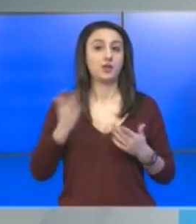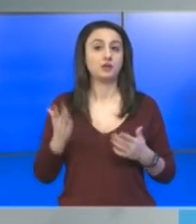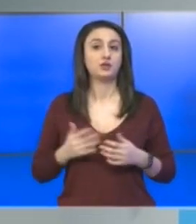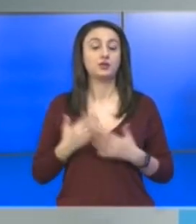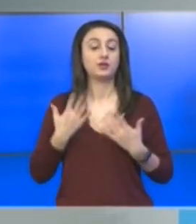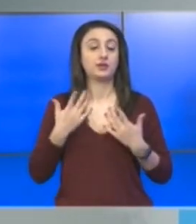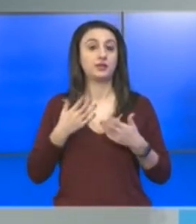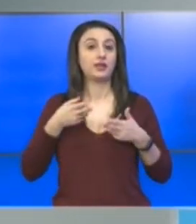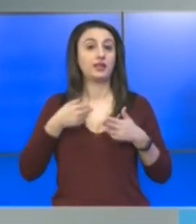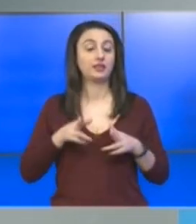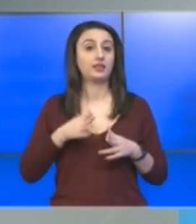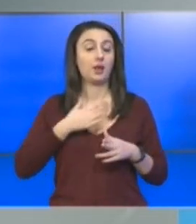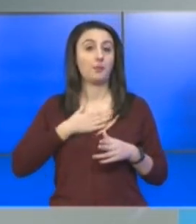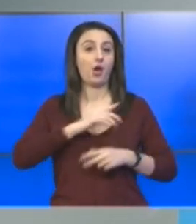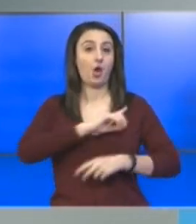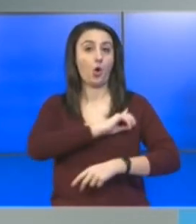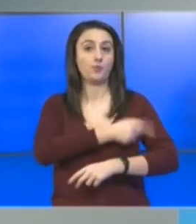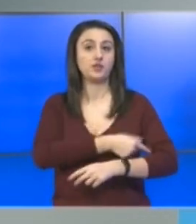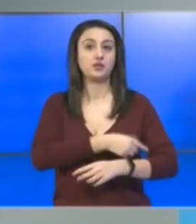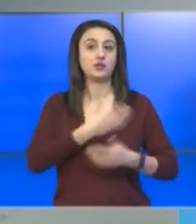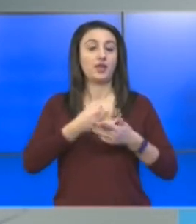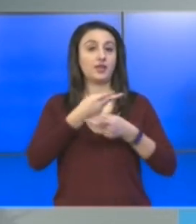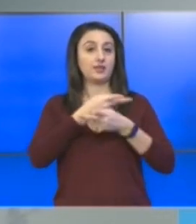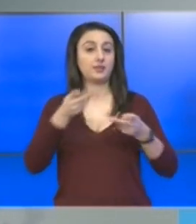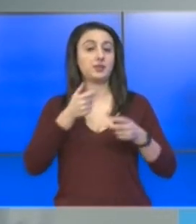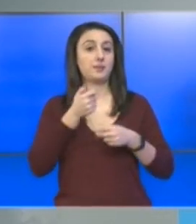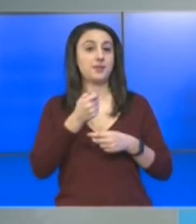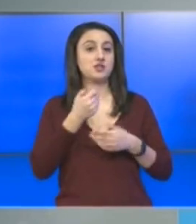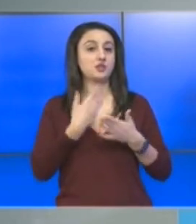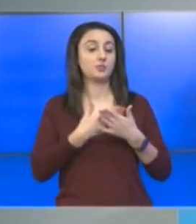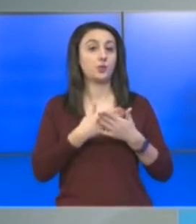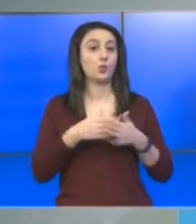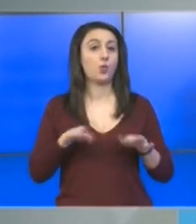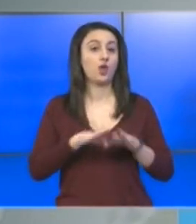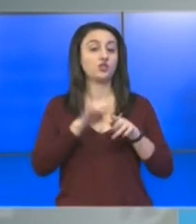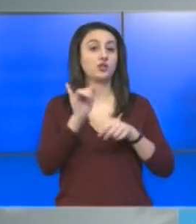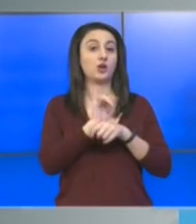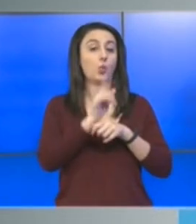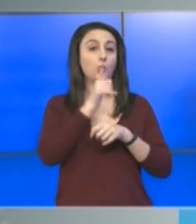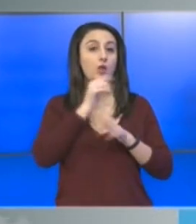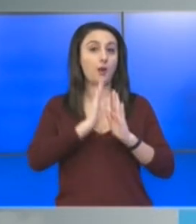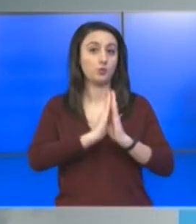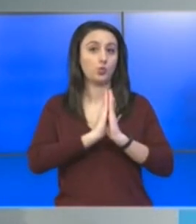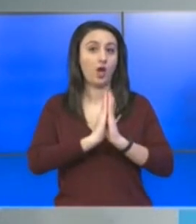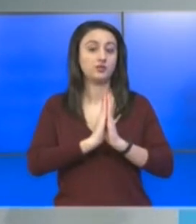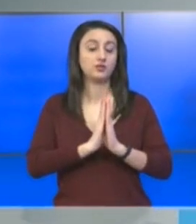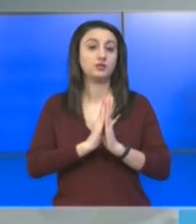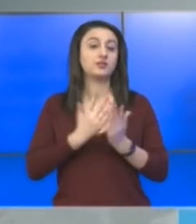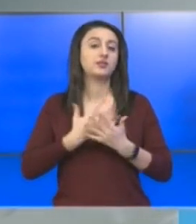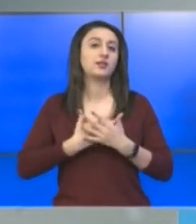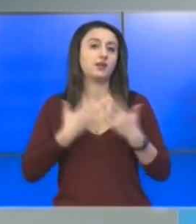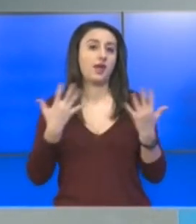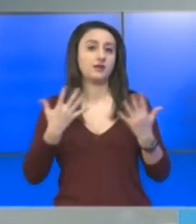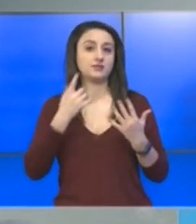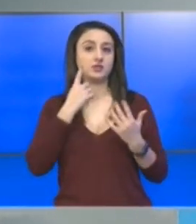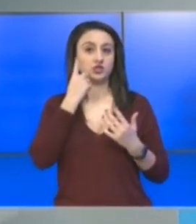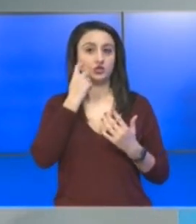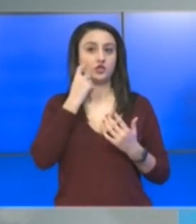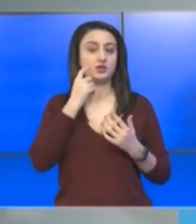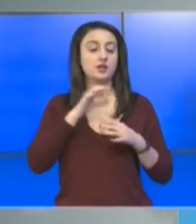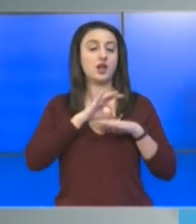este, intră în sfera mea de competență, să transmit un mesaj către colegii directori prin care i-am rugat în mod evident să încerce